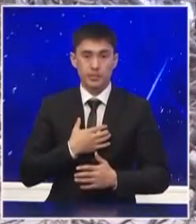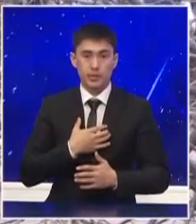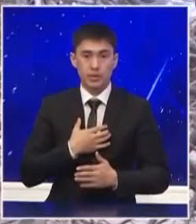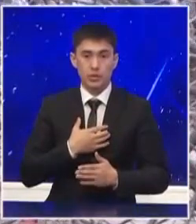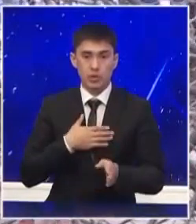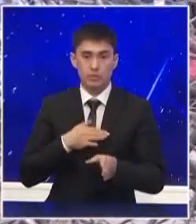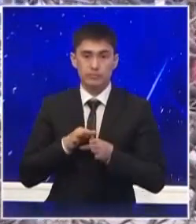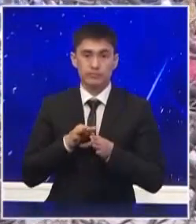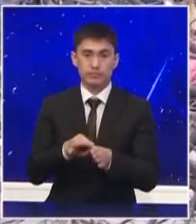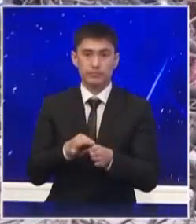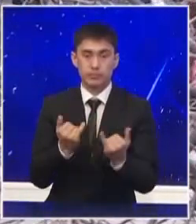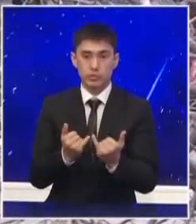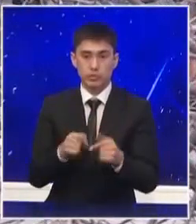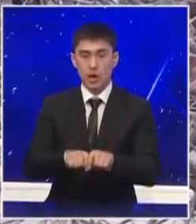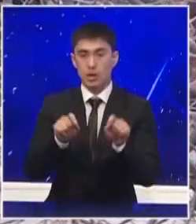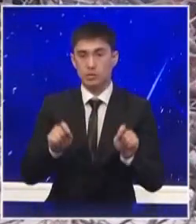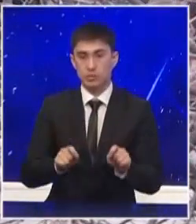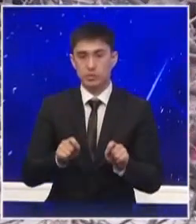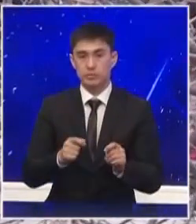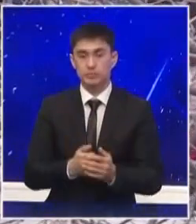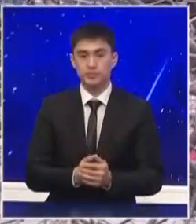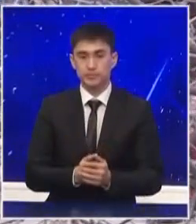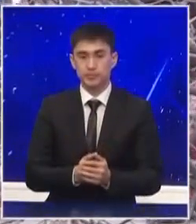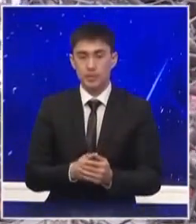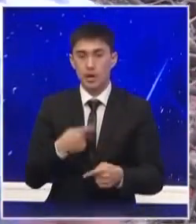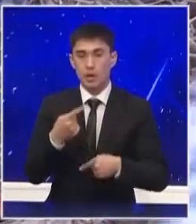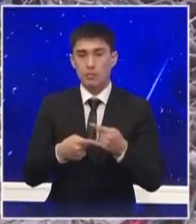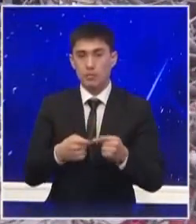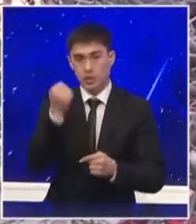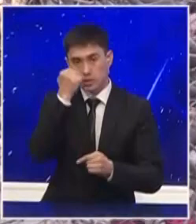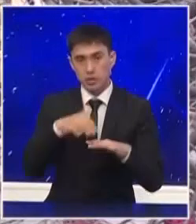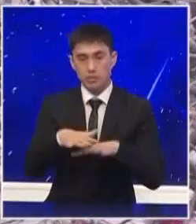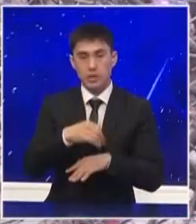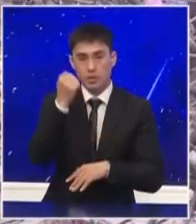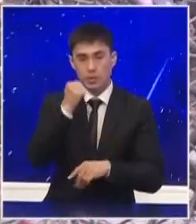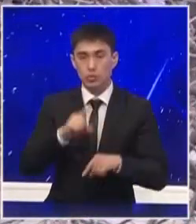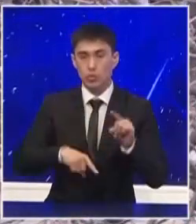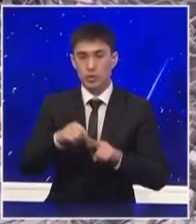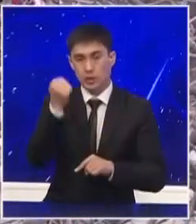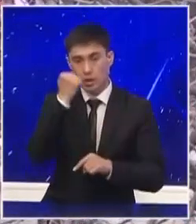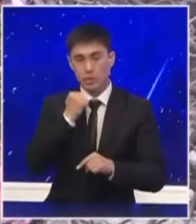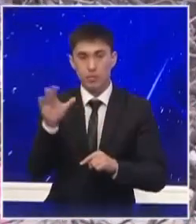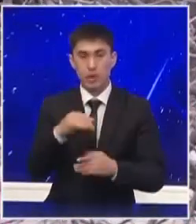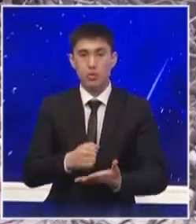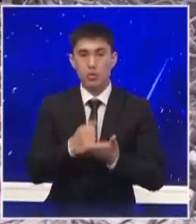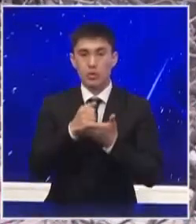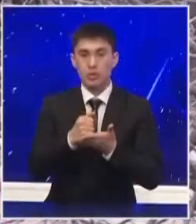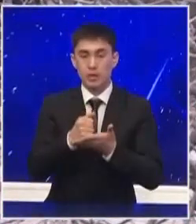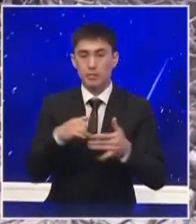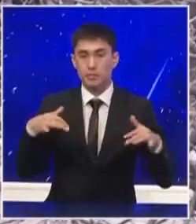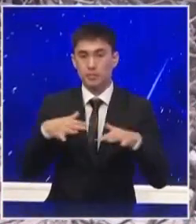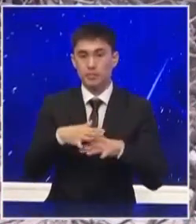толғағы жетіп, бүгінгі күнімен ашып жатырмыз. Енді балашағама рахмет, ағайын туғанға рахмет, бүгін бәрі қолдап,